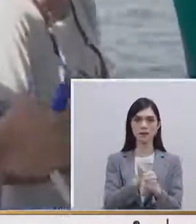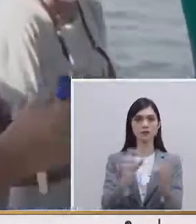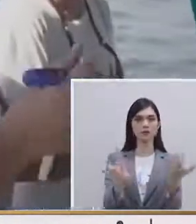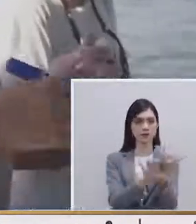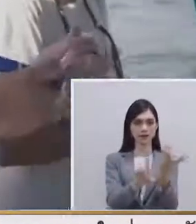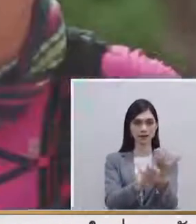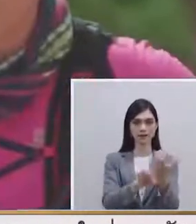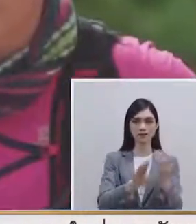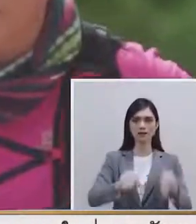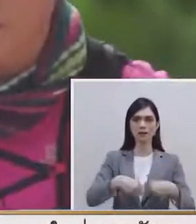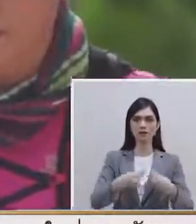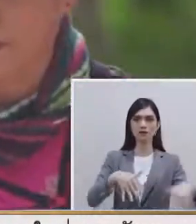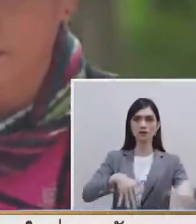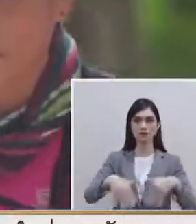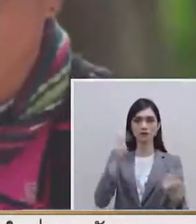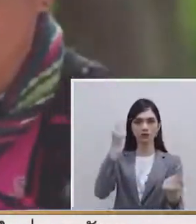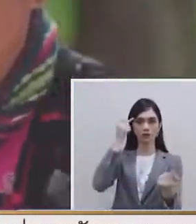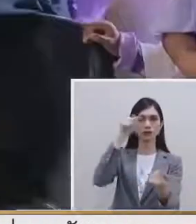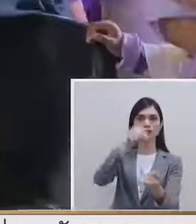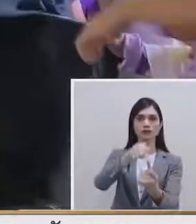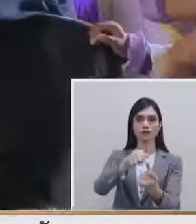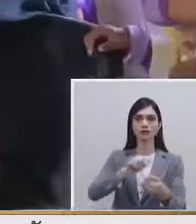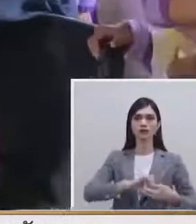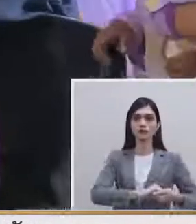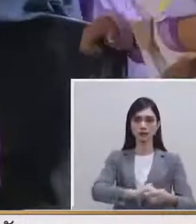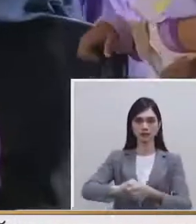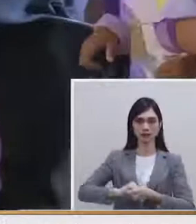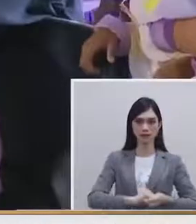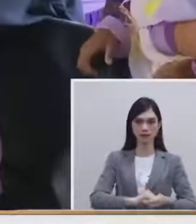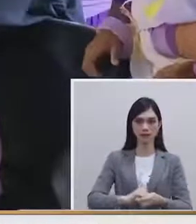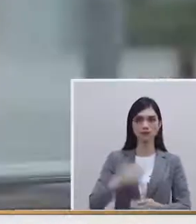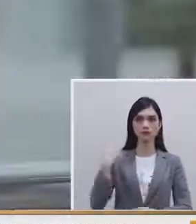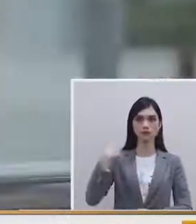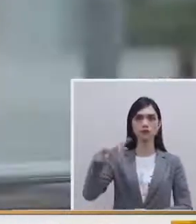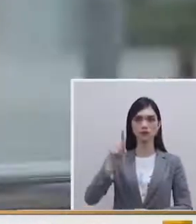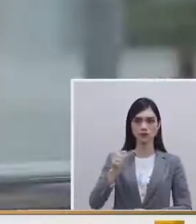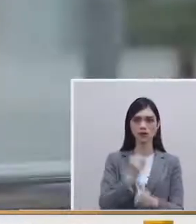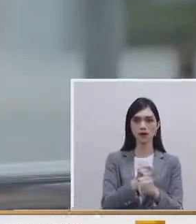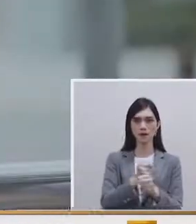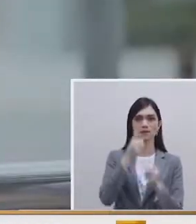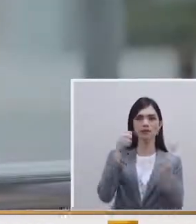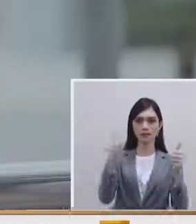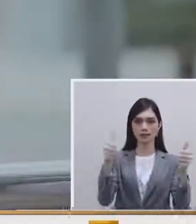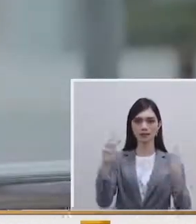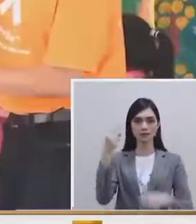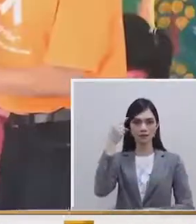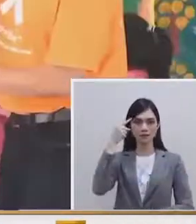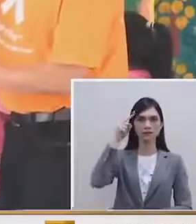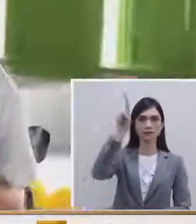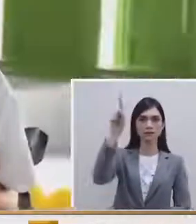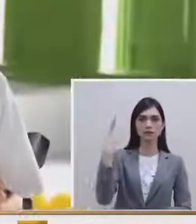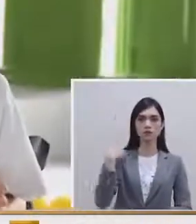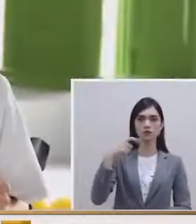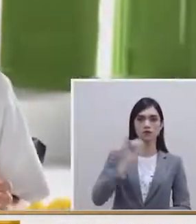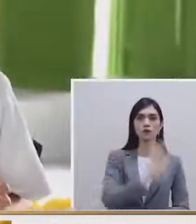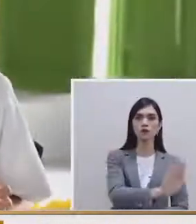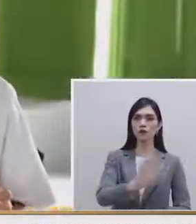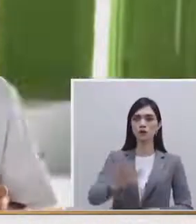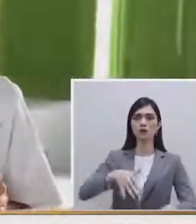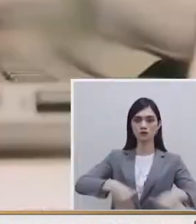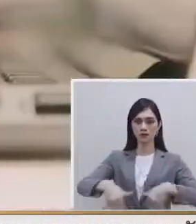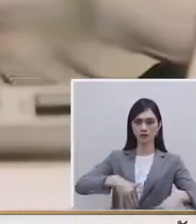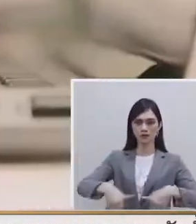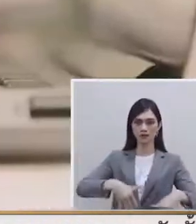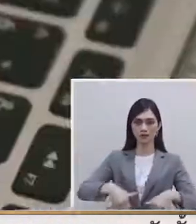พเพื่อให้ประชาชนส่วนใหญ่เข้าถึงมีส่วนร่วมและใช้ประโยชน์คำนึงถึงประโยชน์สูงสุดของประชาช